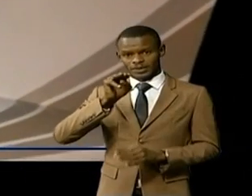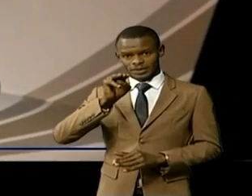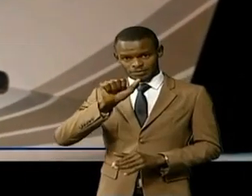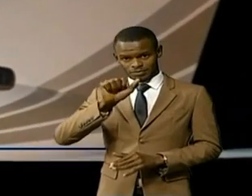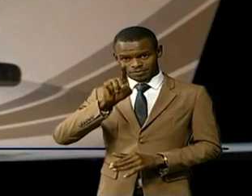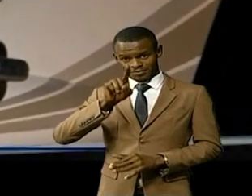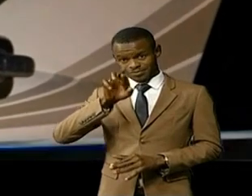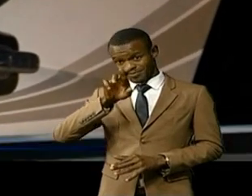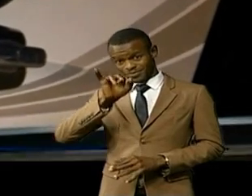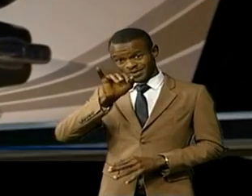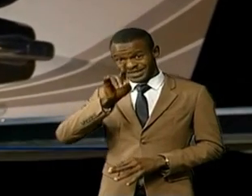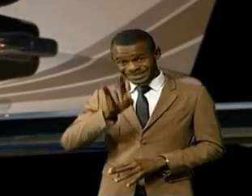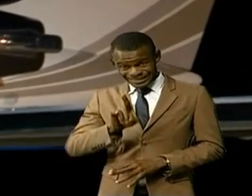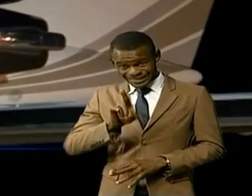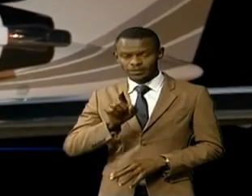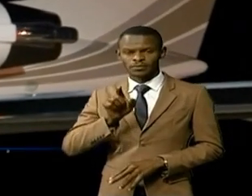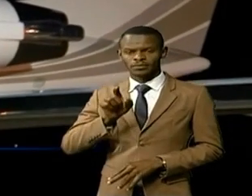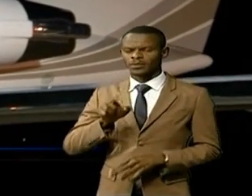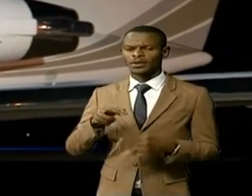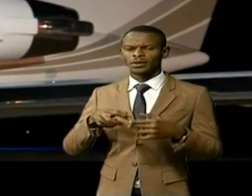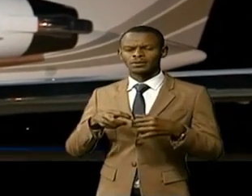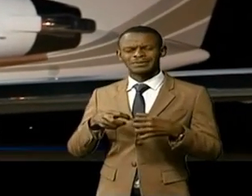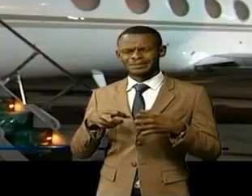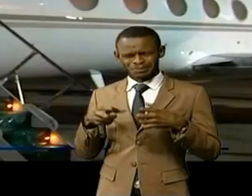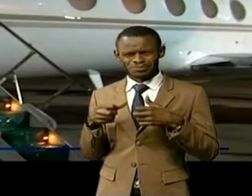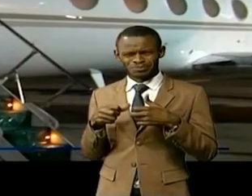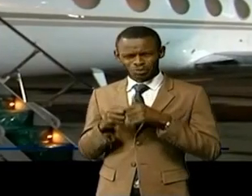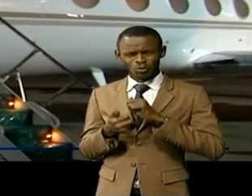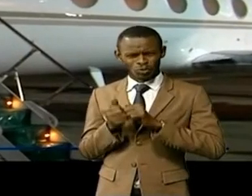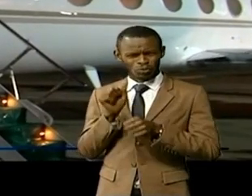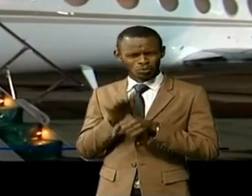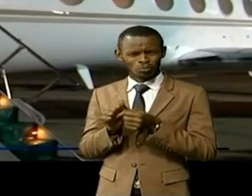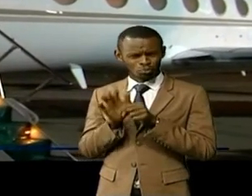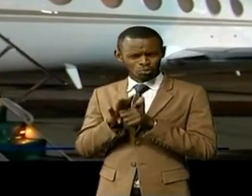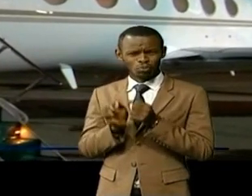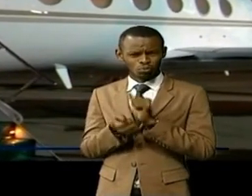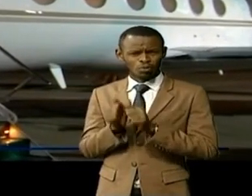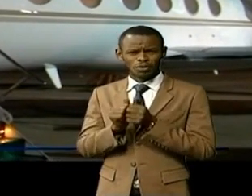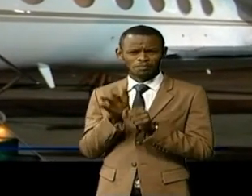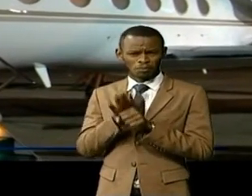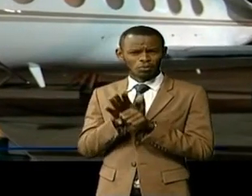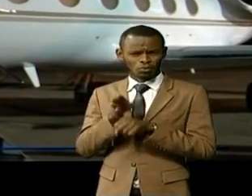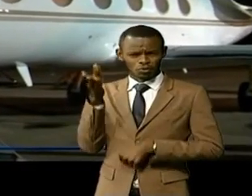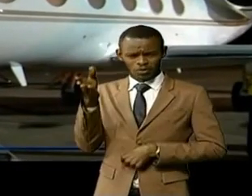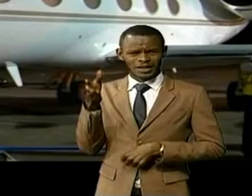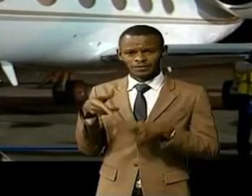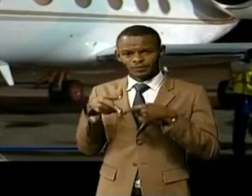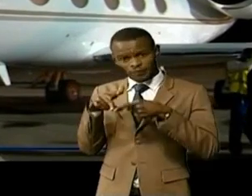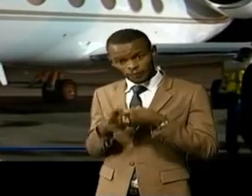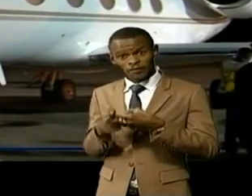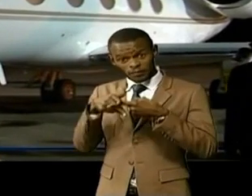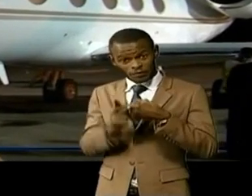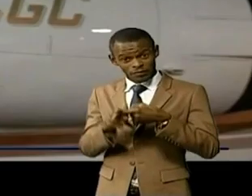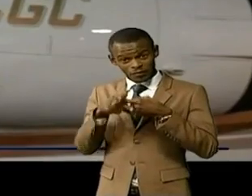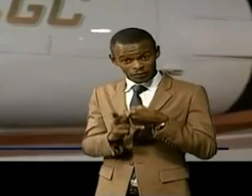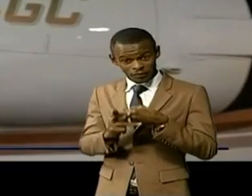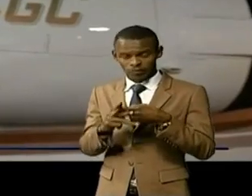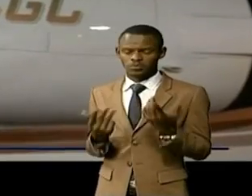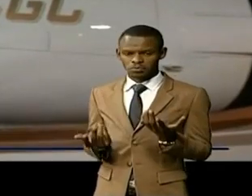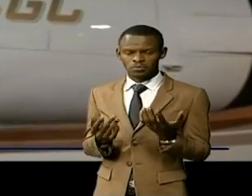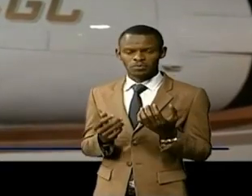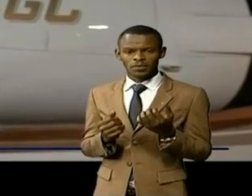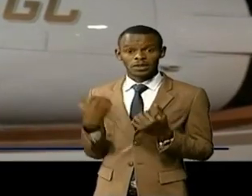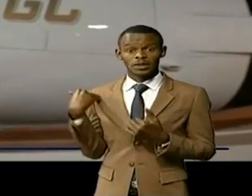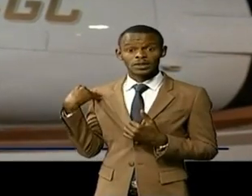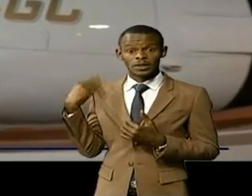entretenu, l'avion avait manqué plusieurs crashs au pays. Depuis 2016, l'État propriétaire n'a rien fait pour honorer